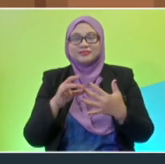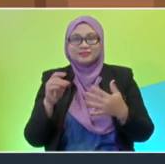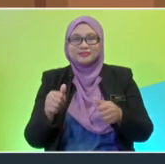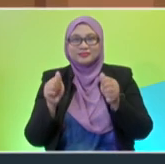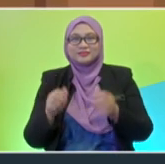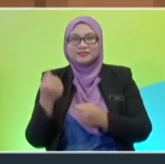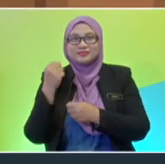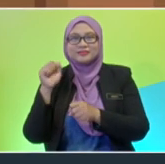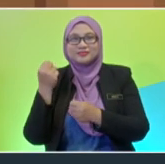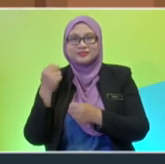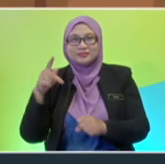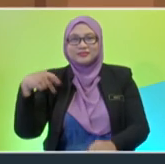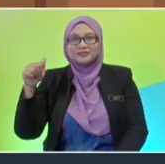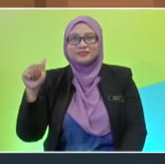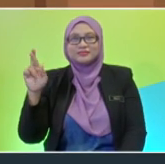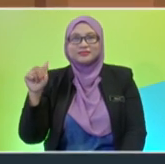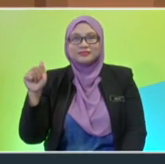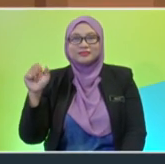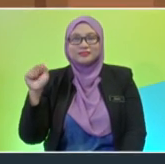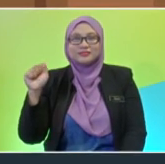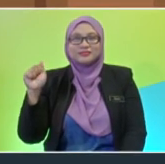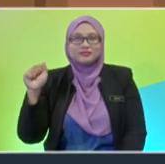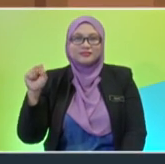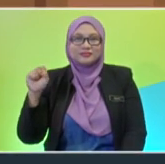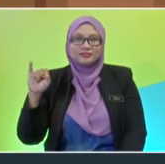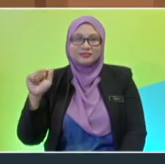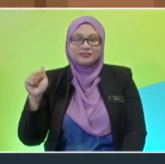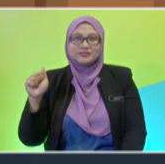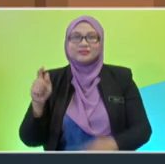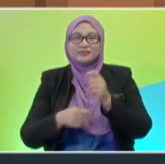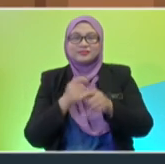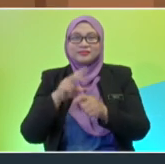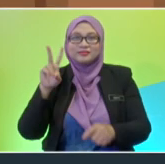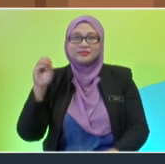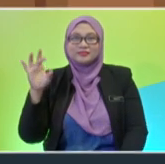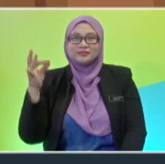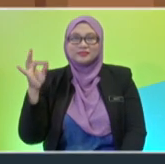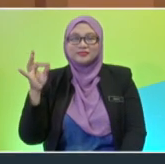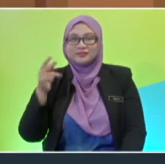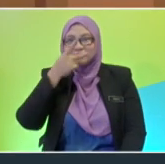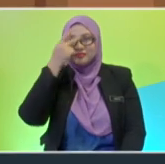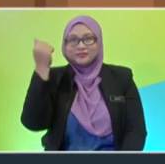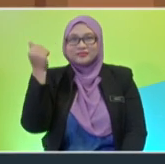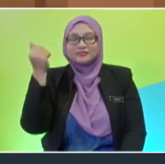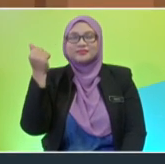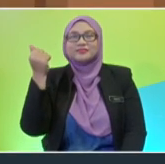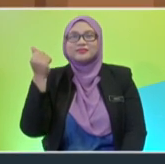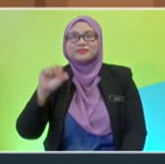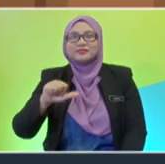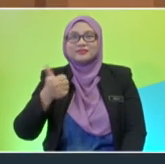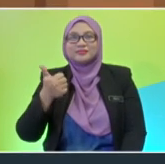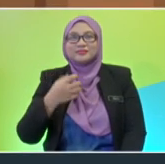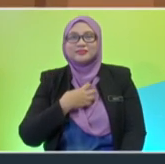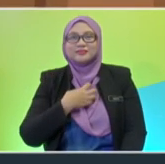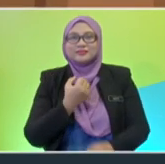lelaki terbaik Asia pada tahun 2018 karena beliau telah memenangi Pinang emas bagi tingkat